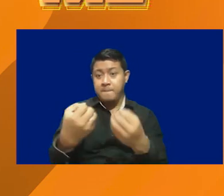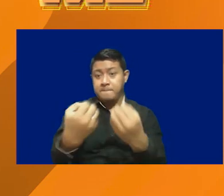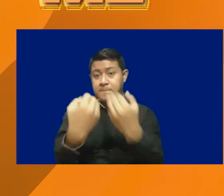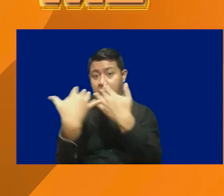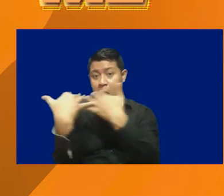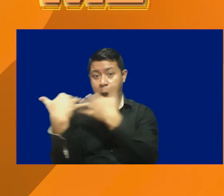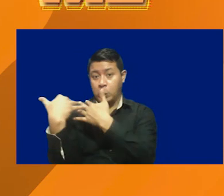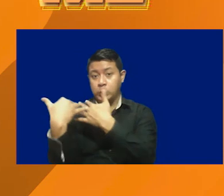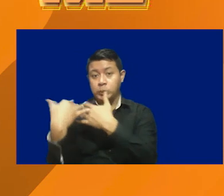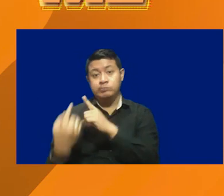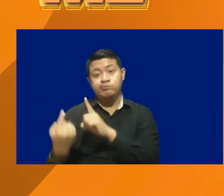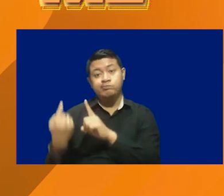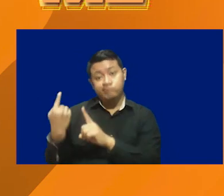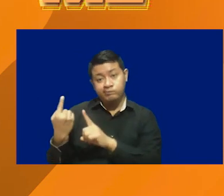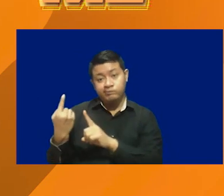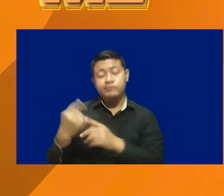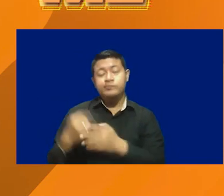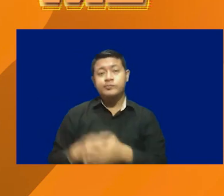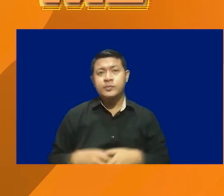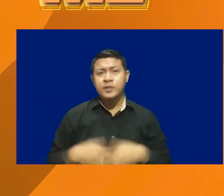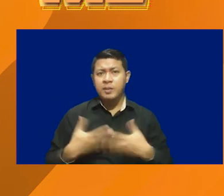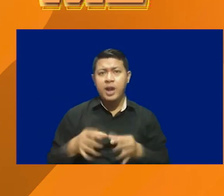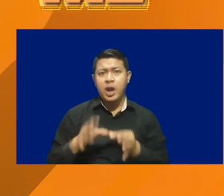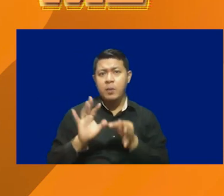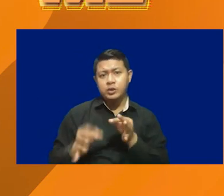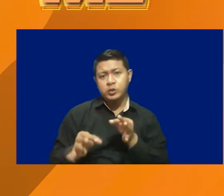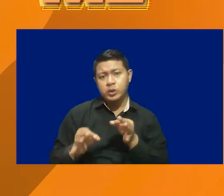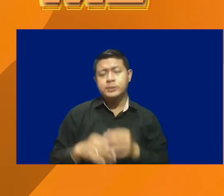Atau lingkungan yang negatif yang mempengaruhi dirinya.